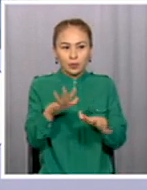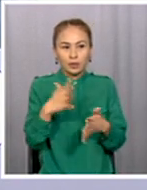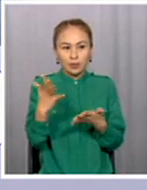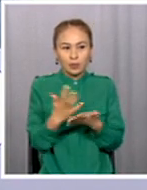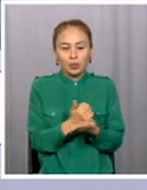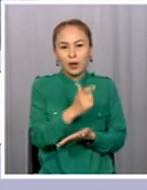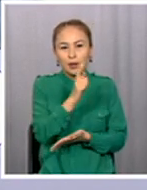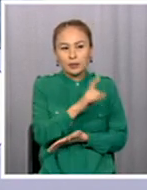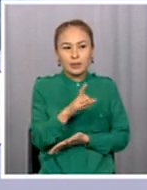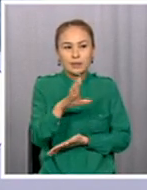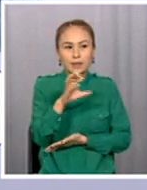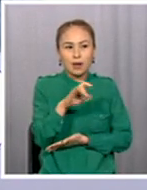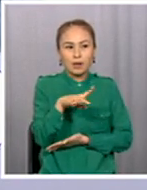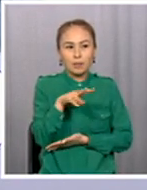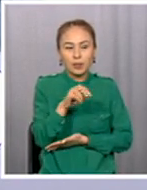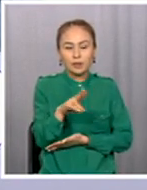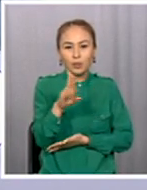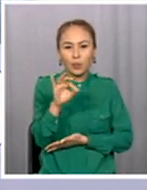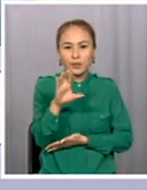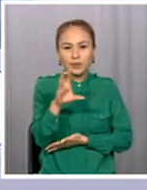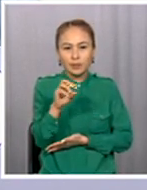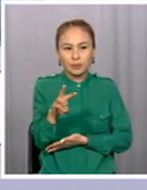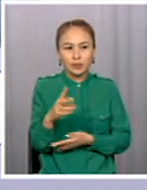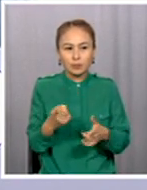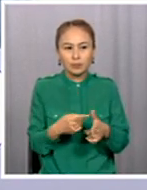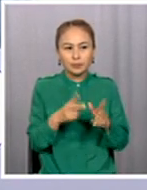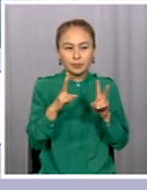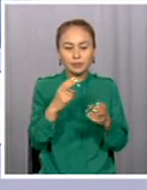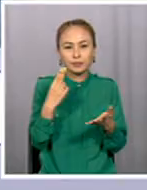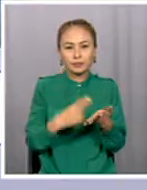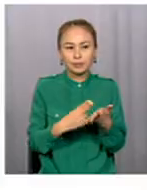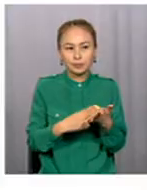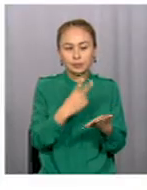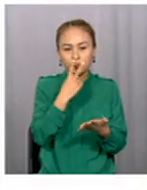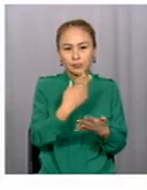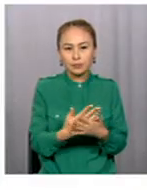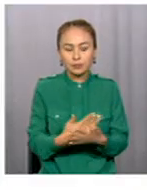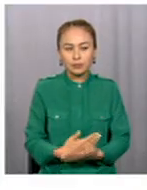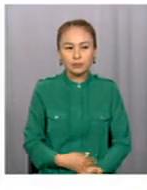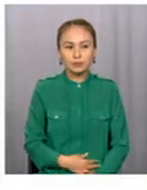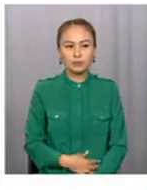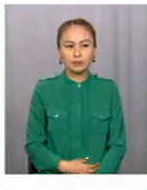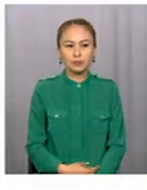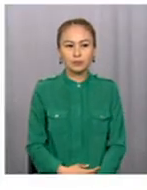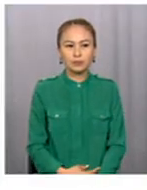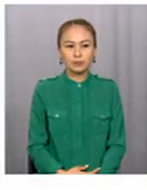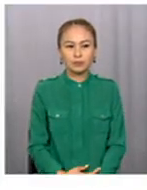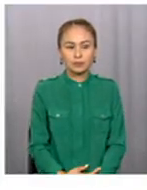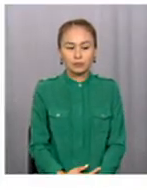адамды Сармат көсемі деп атайды? Дәлел келтіріңіздер.